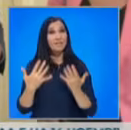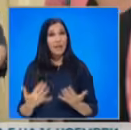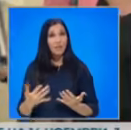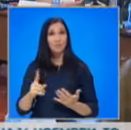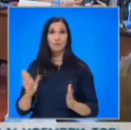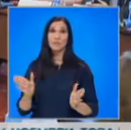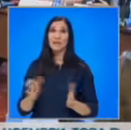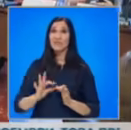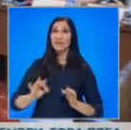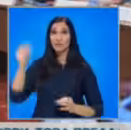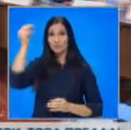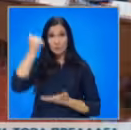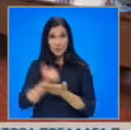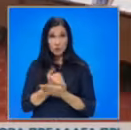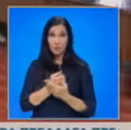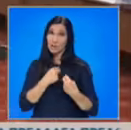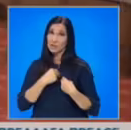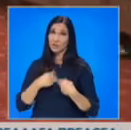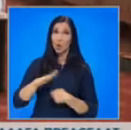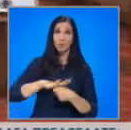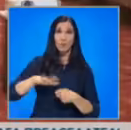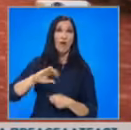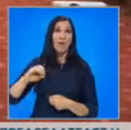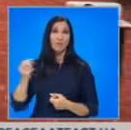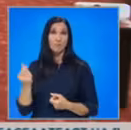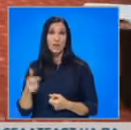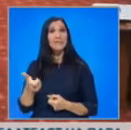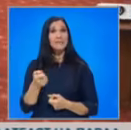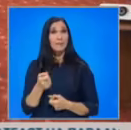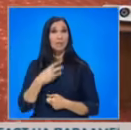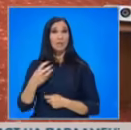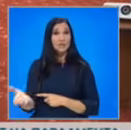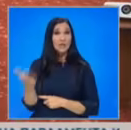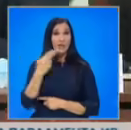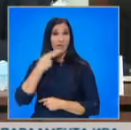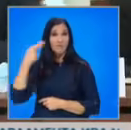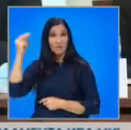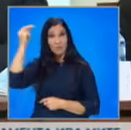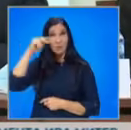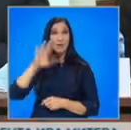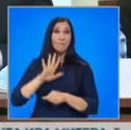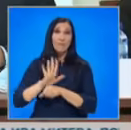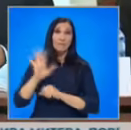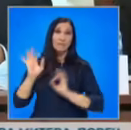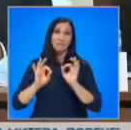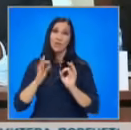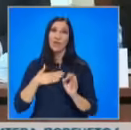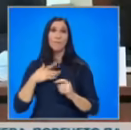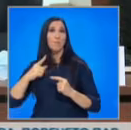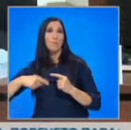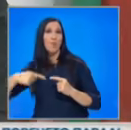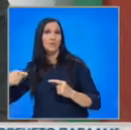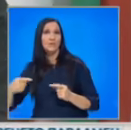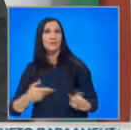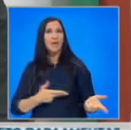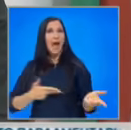българската икономика разчита основно на европари и на заеми. От 300 000 компании в България само 15% имат потенциал за